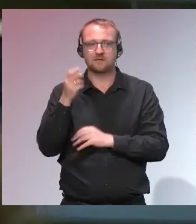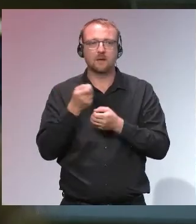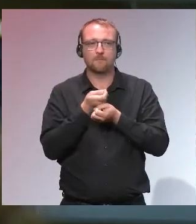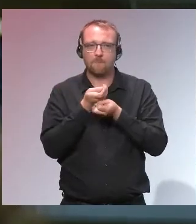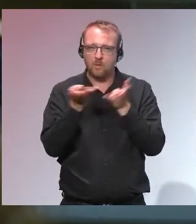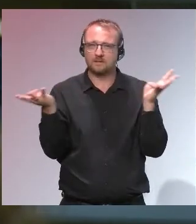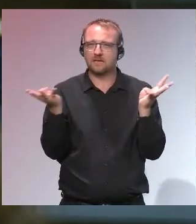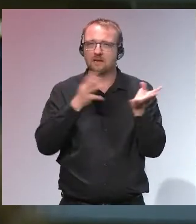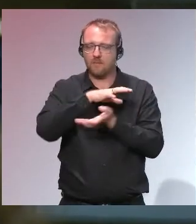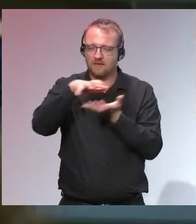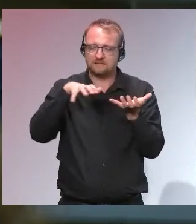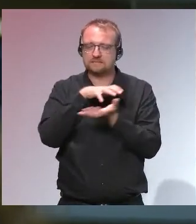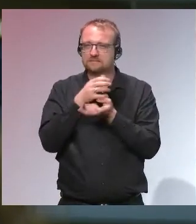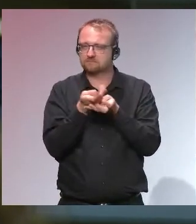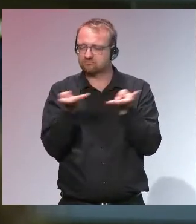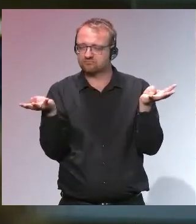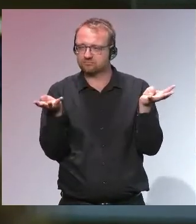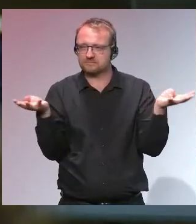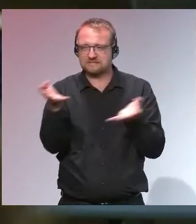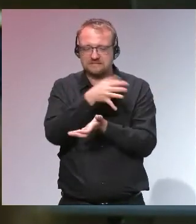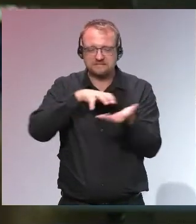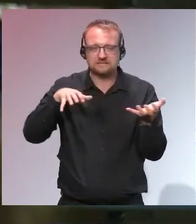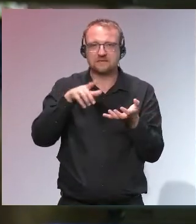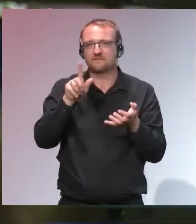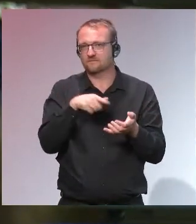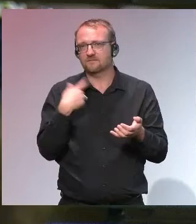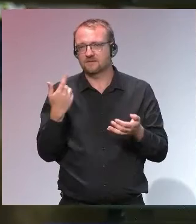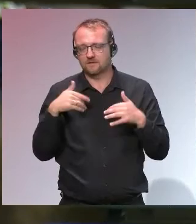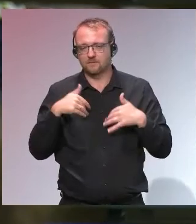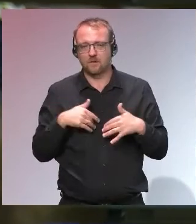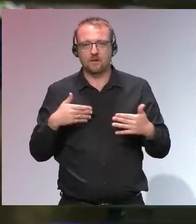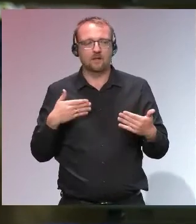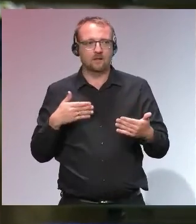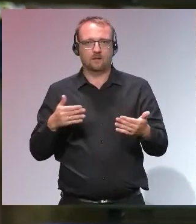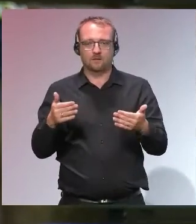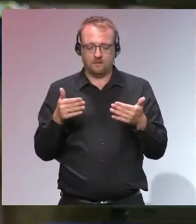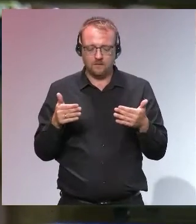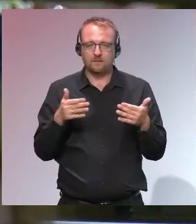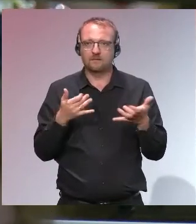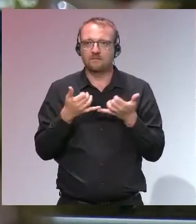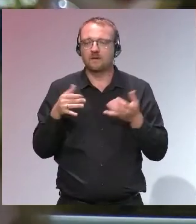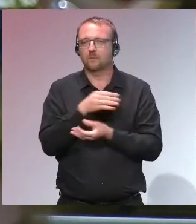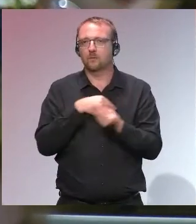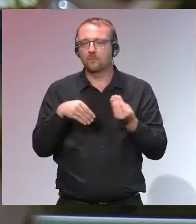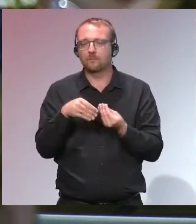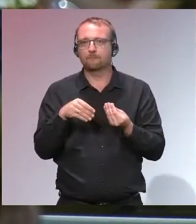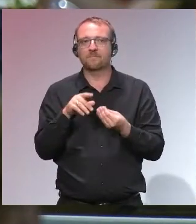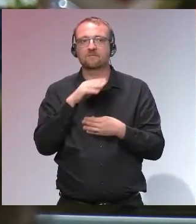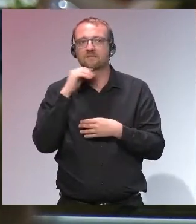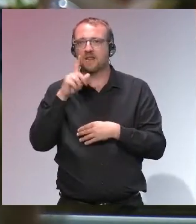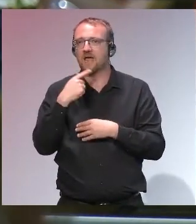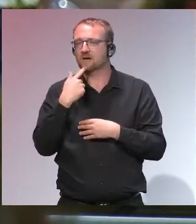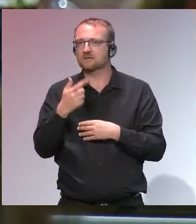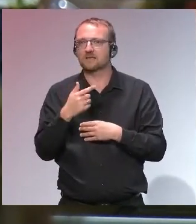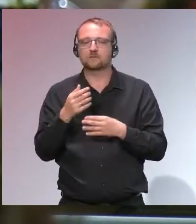Krisen zusammen, mit denen wir konfrontiert sind. Und viele haben angegeben, dass sie sich von